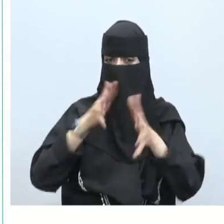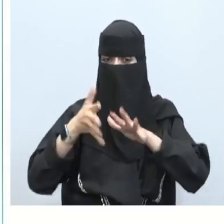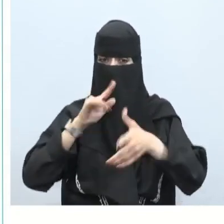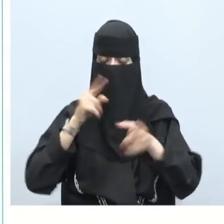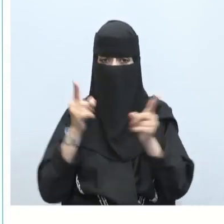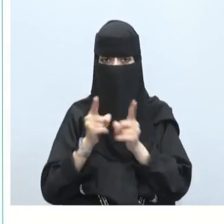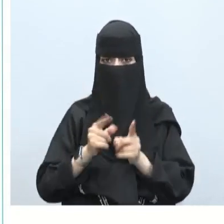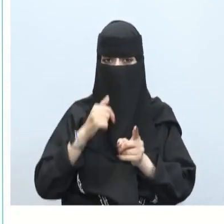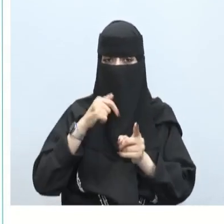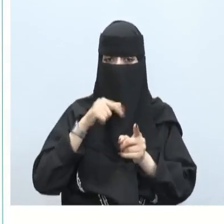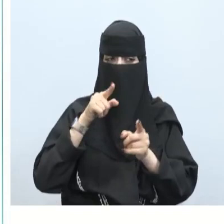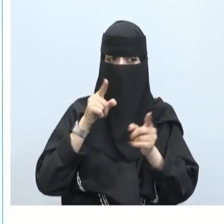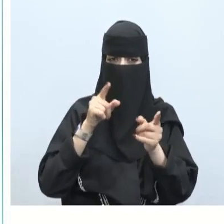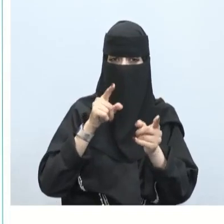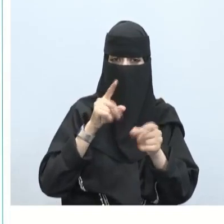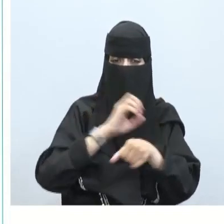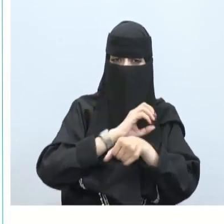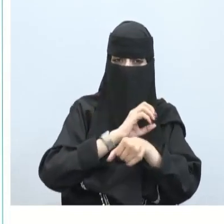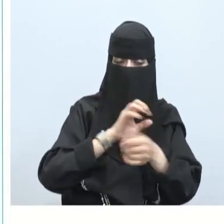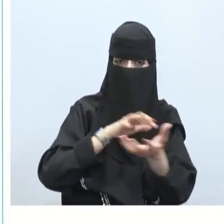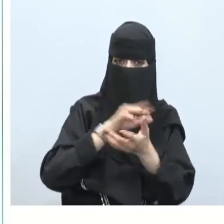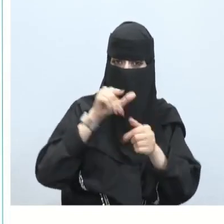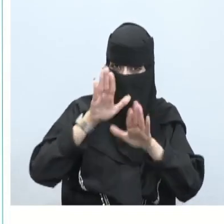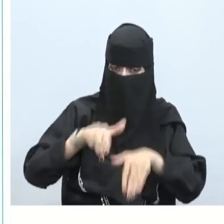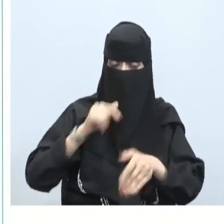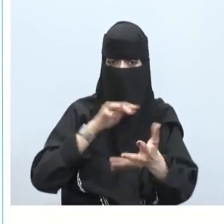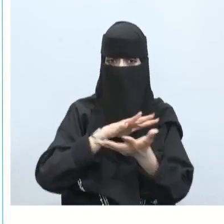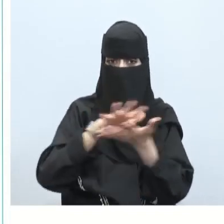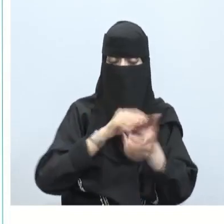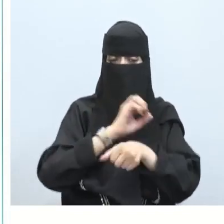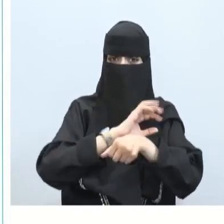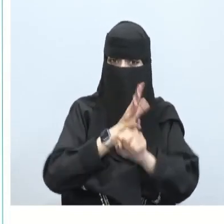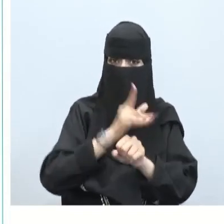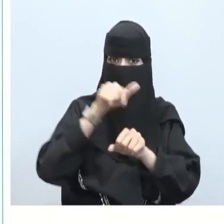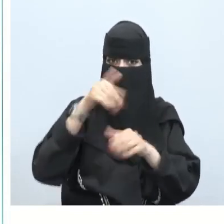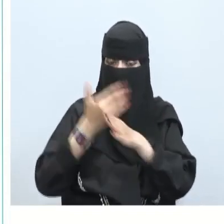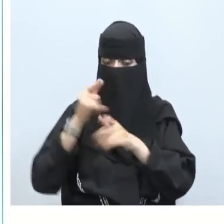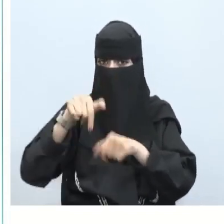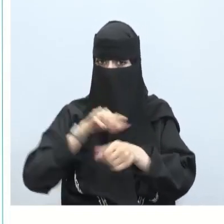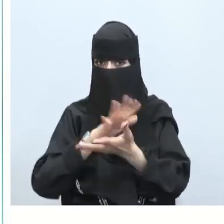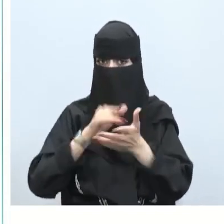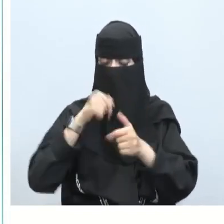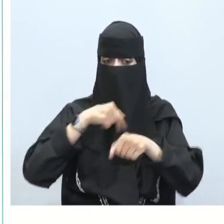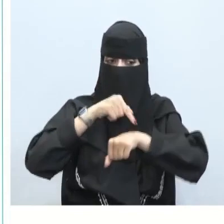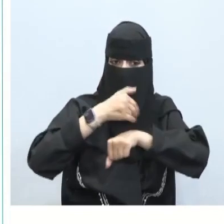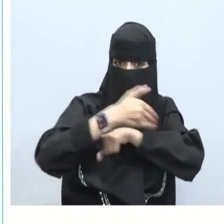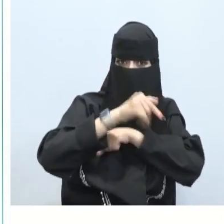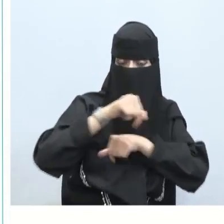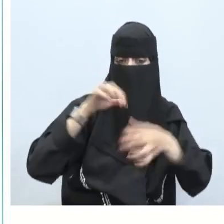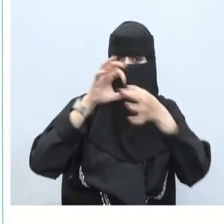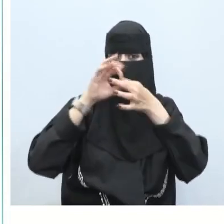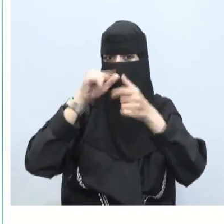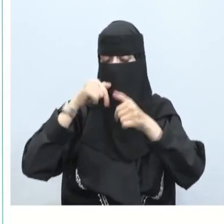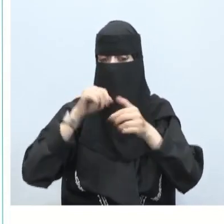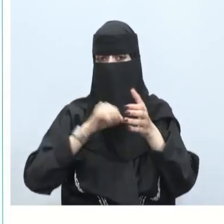حدثت ازمه كورونا حدثت بسبب هذه الازمه تاخرت فيما يتعلق